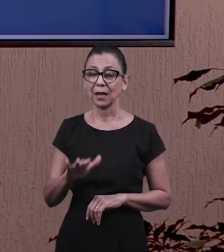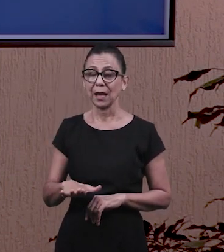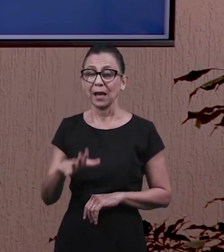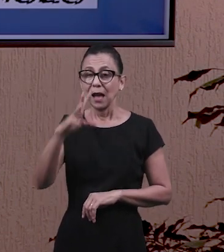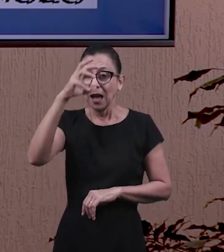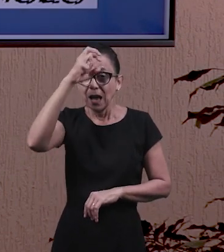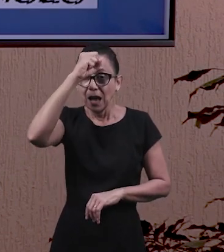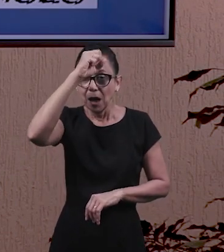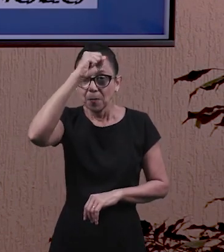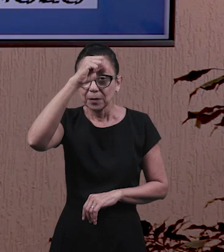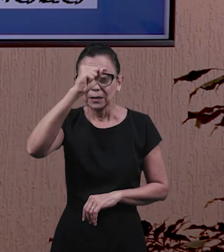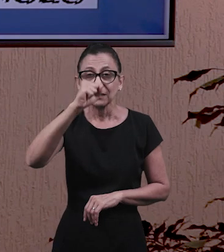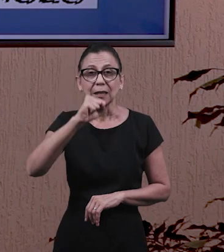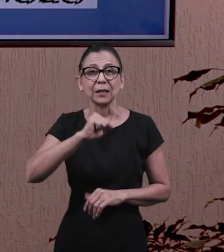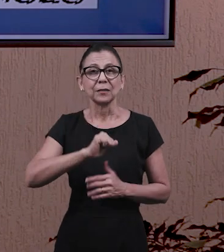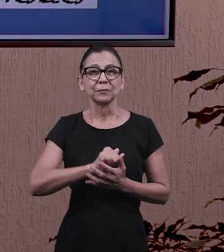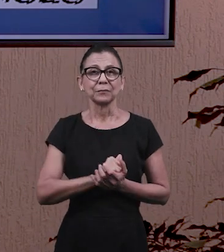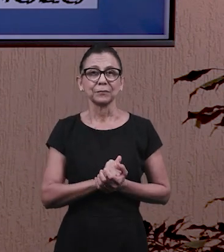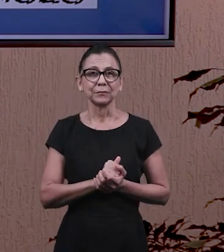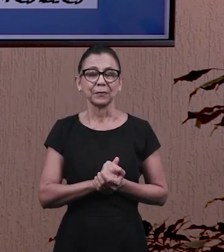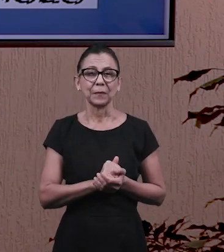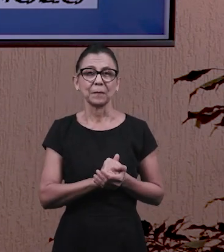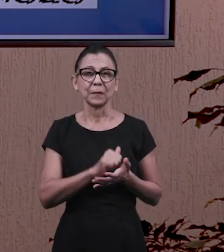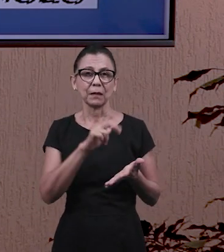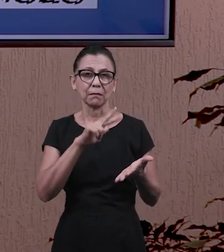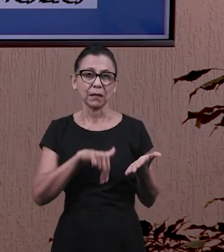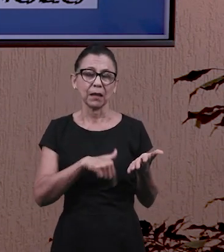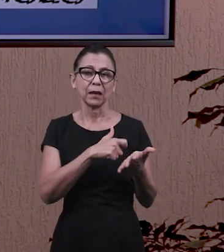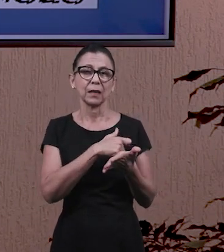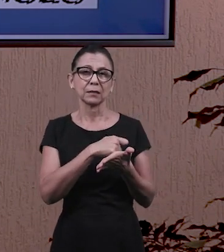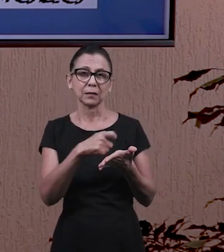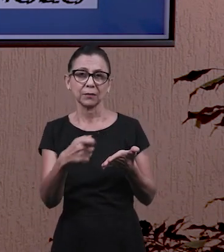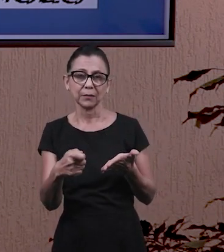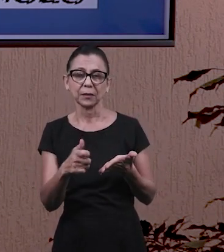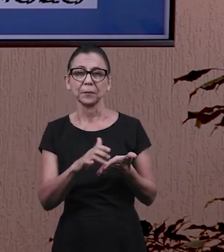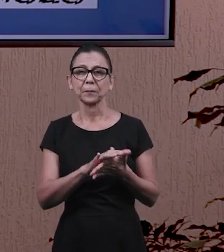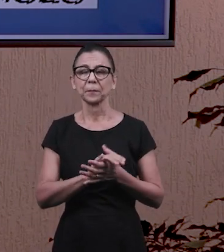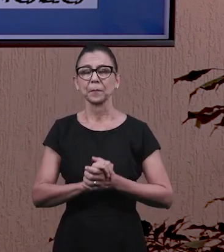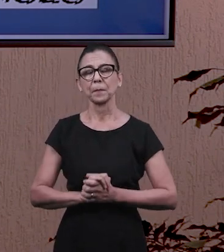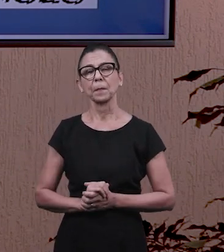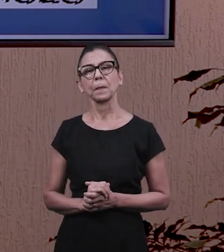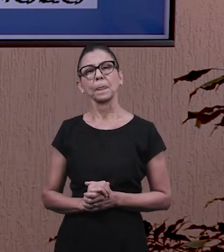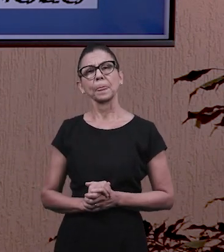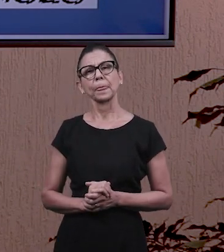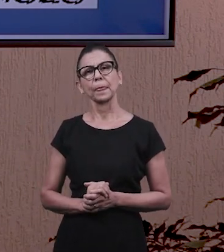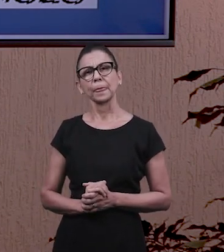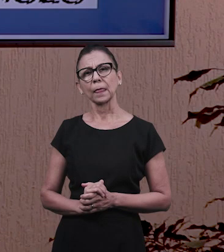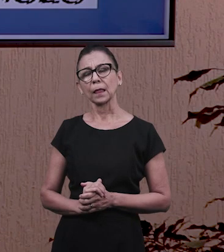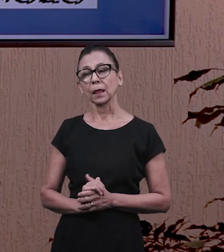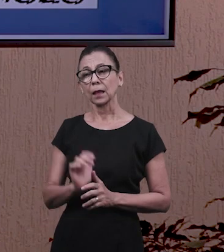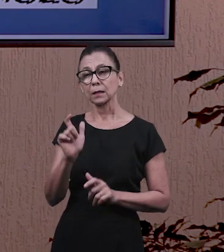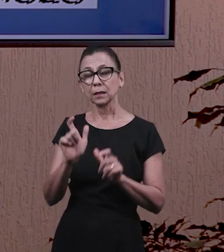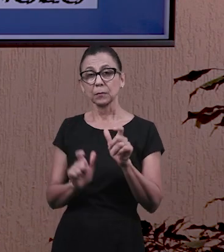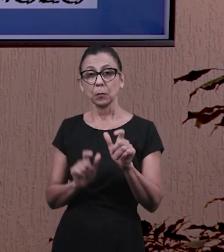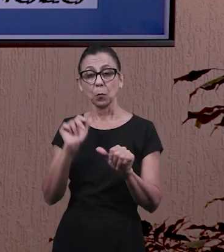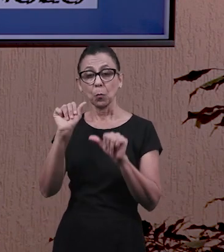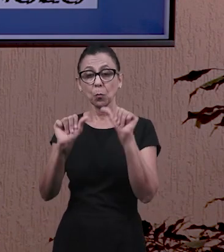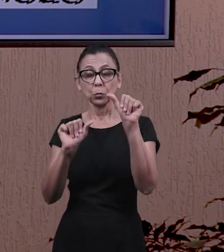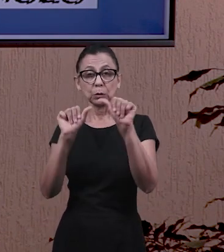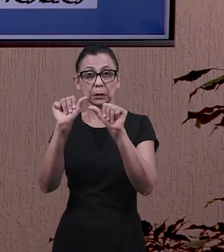difficulté d'alphabétisation. Ici, je vous donne quelques exemples de comment ces personnes qui